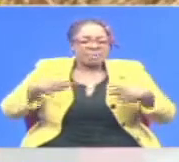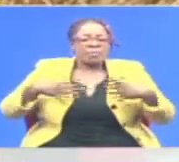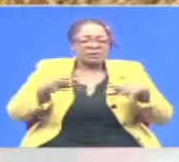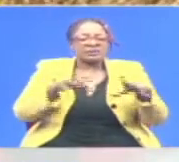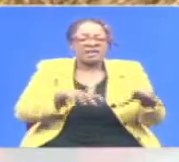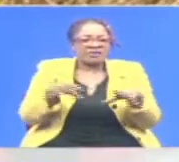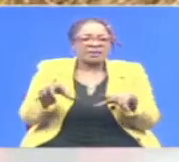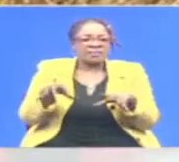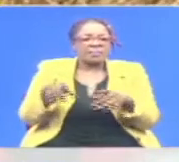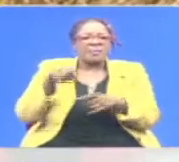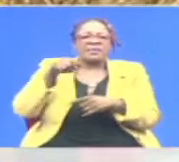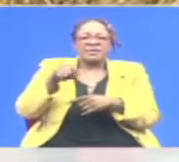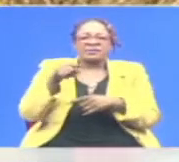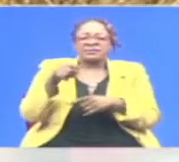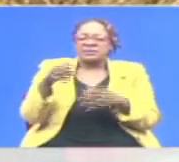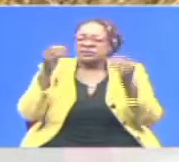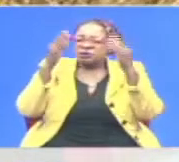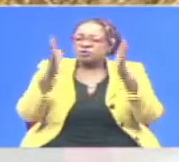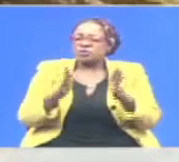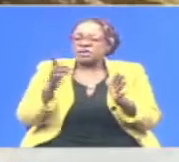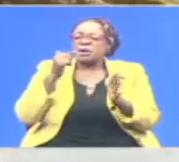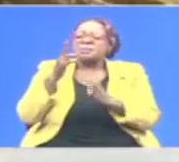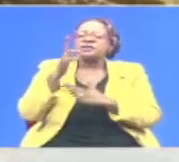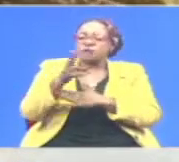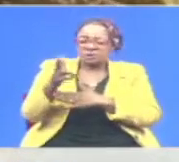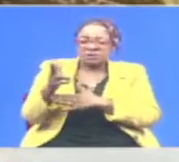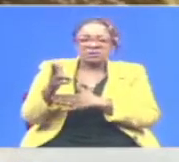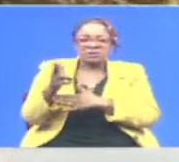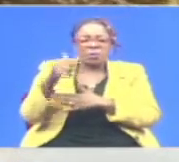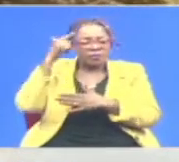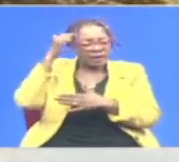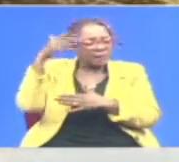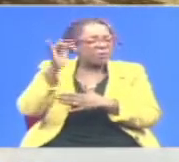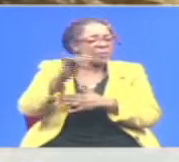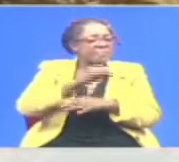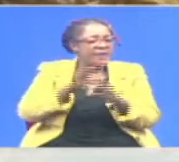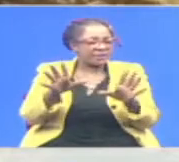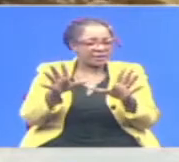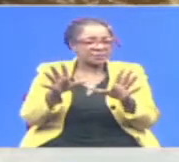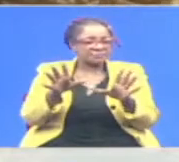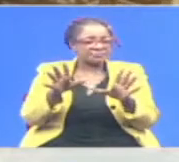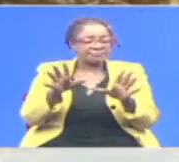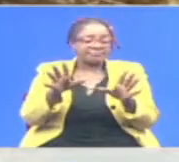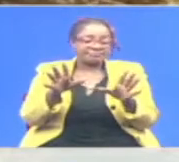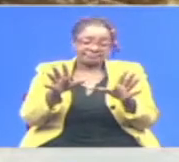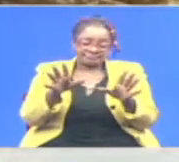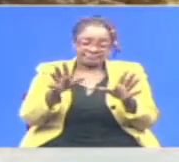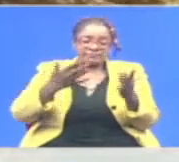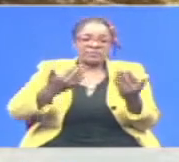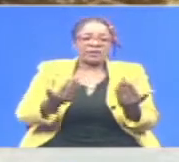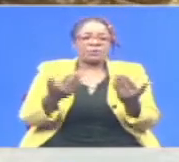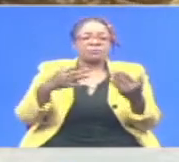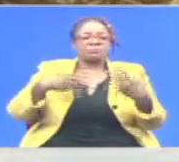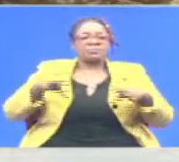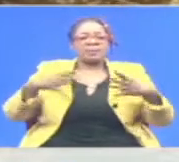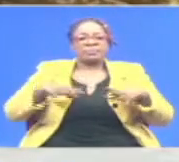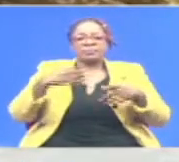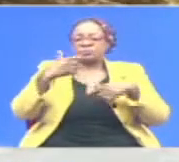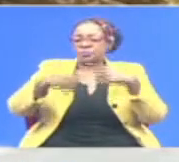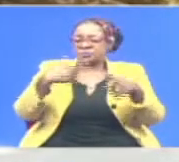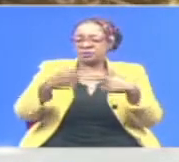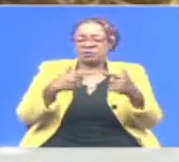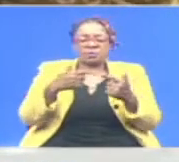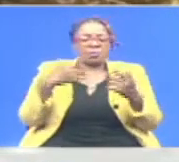Matiang'i umeona, haujaona watoto wenye wamepikwa risasi. Tunaondoka eneo la Chesumani huku wenyeji wakiendelea kuwa na